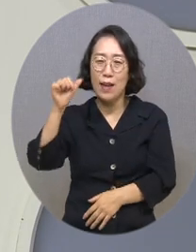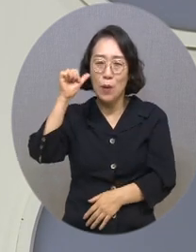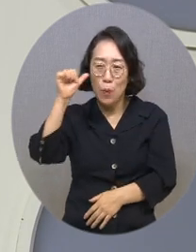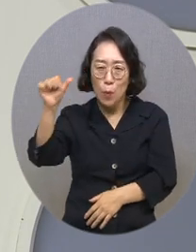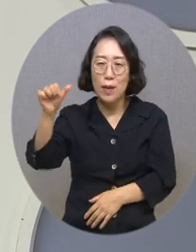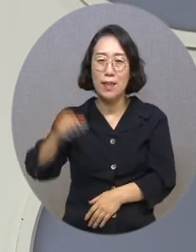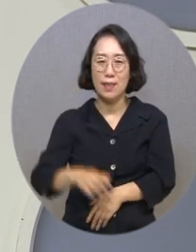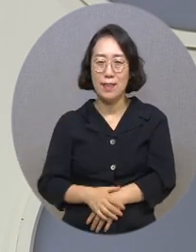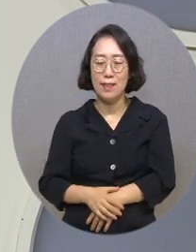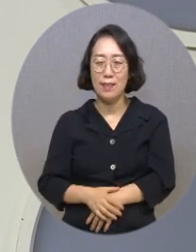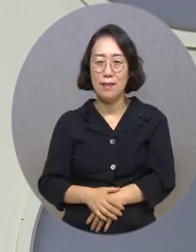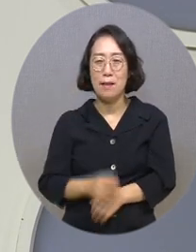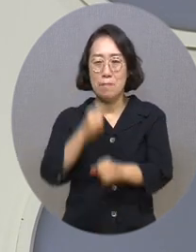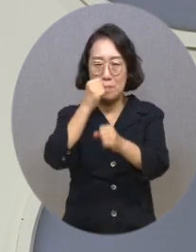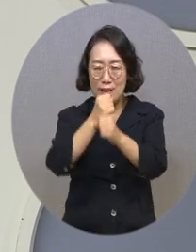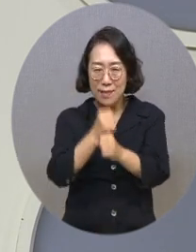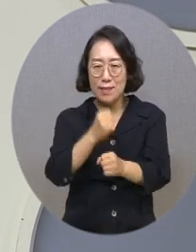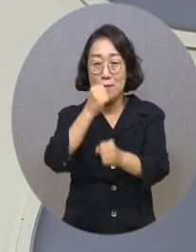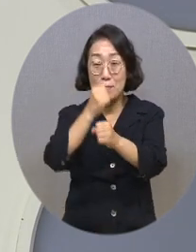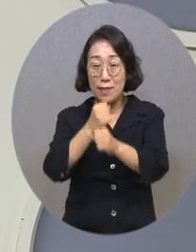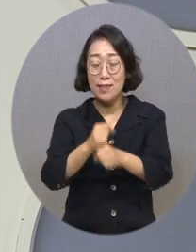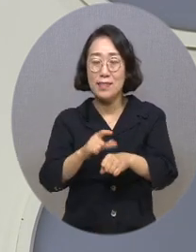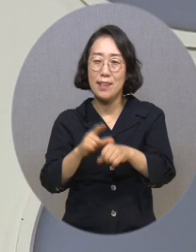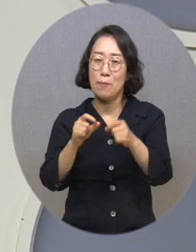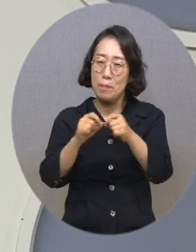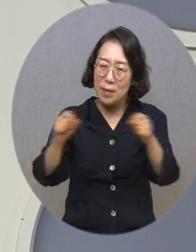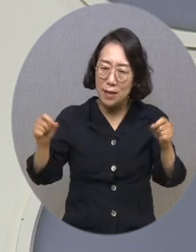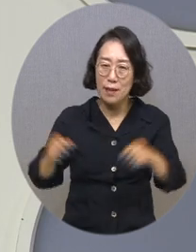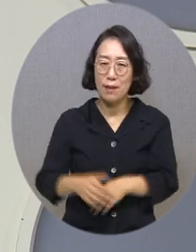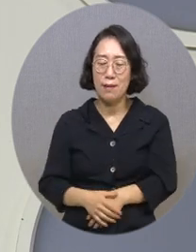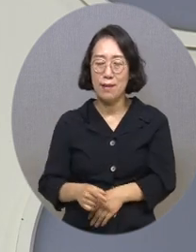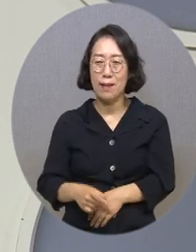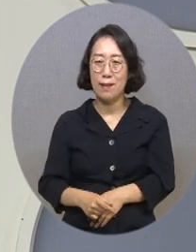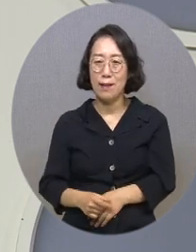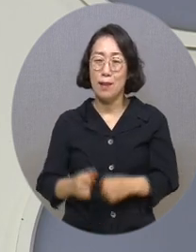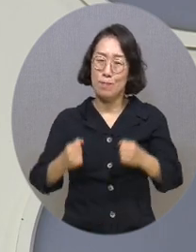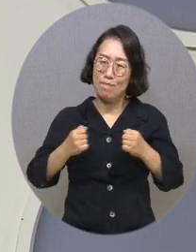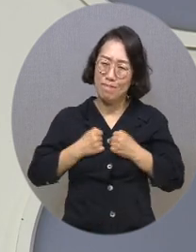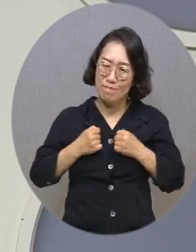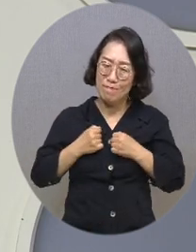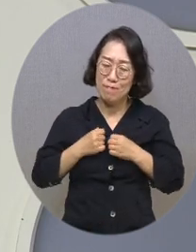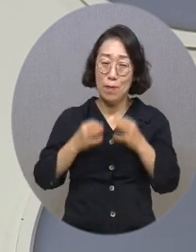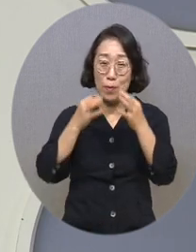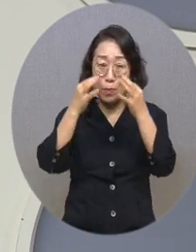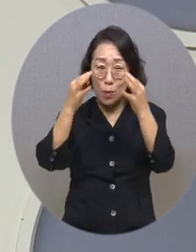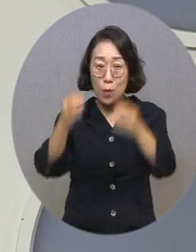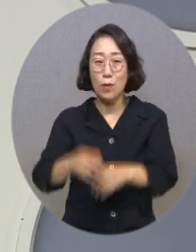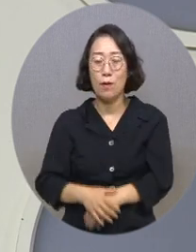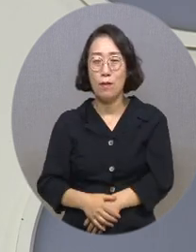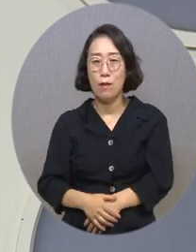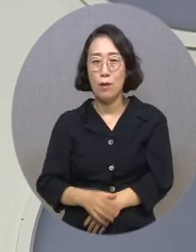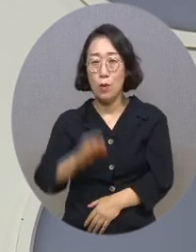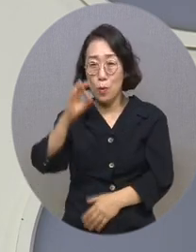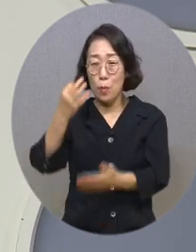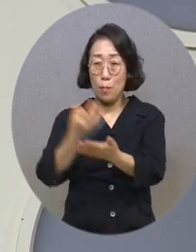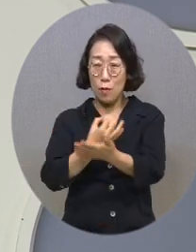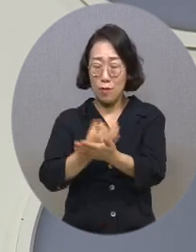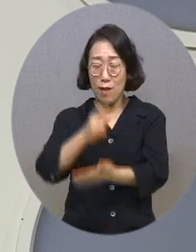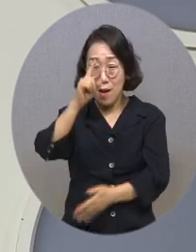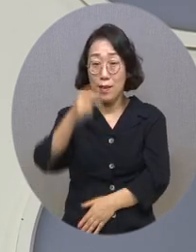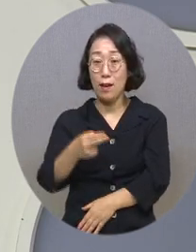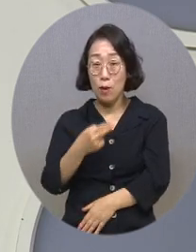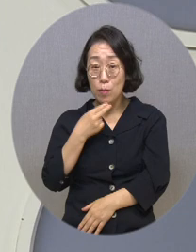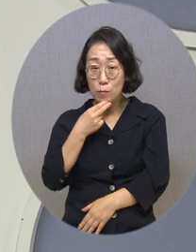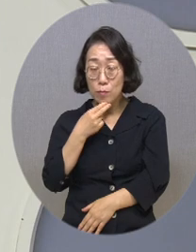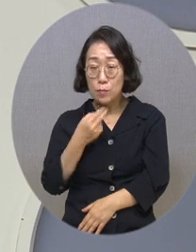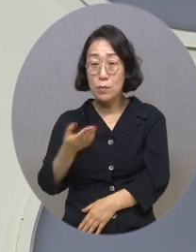혼자의 나이를 느끼는 건데, 제가 악을 쓰고 보람을 갖고 이렇게 돈 하나도 안 생기는